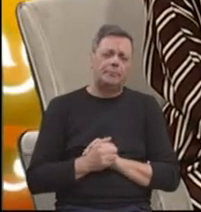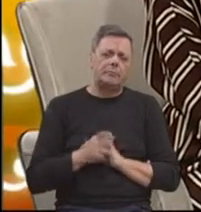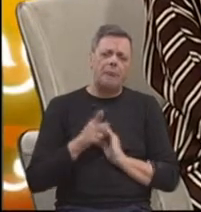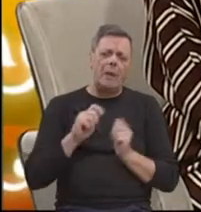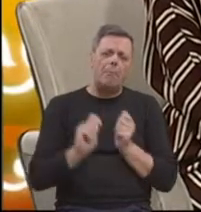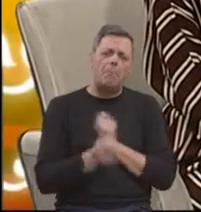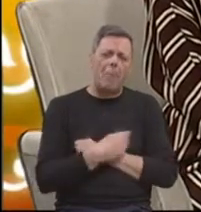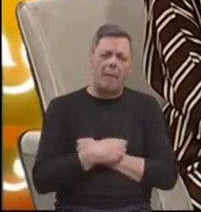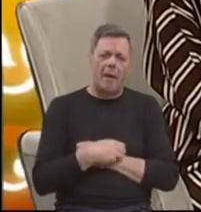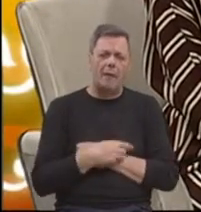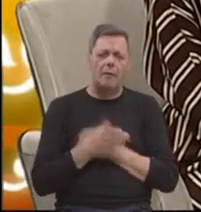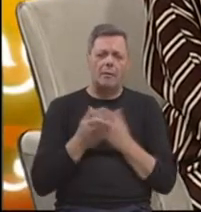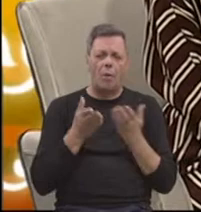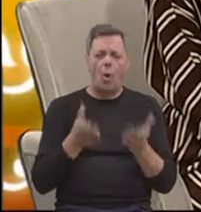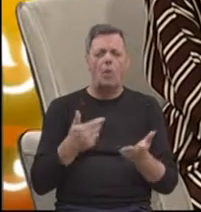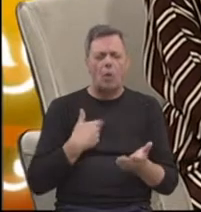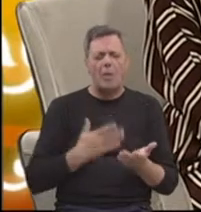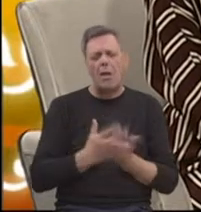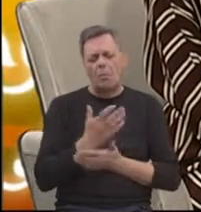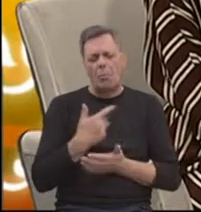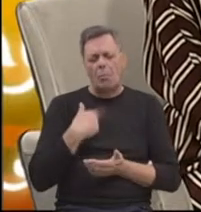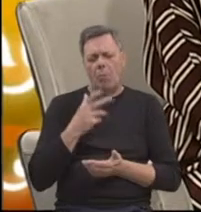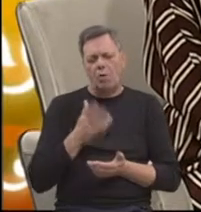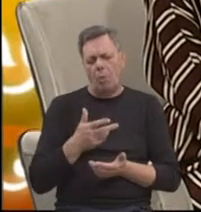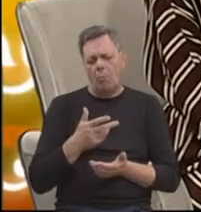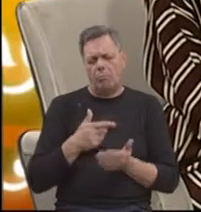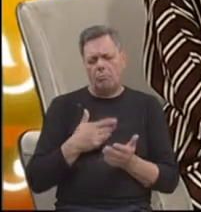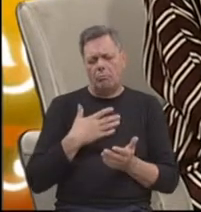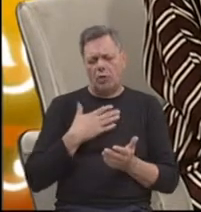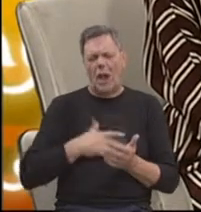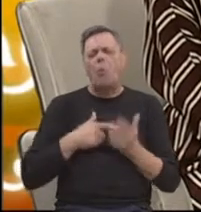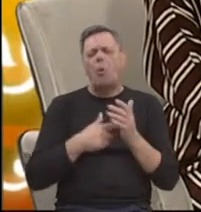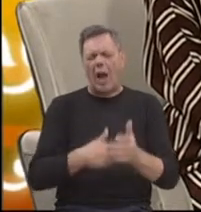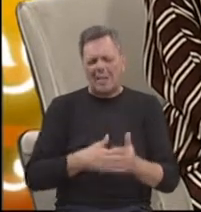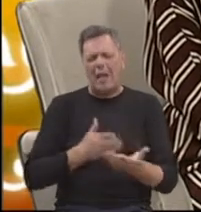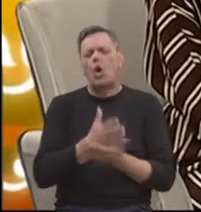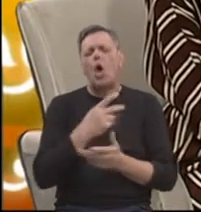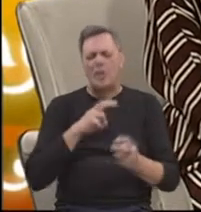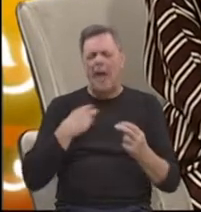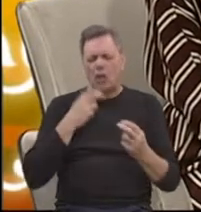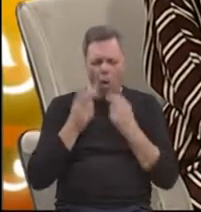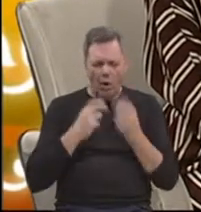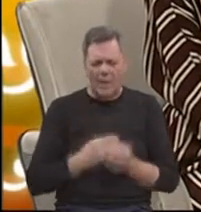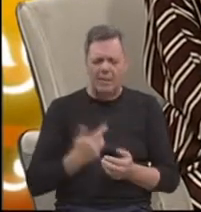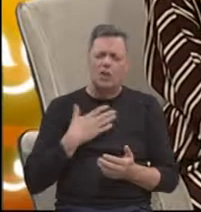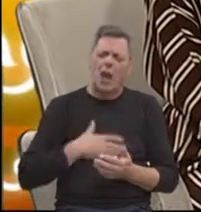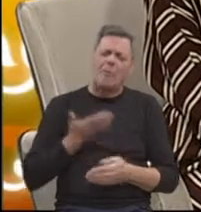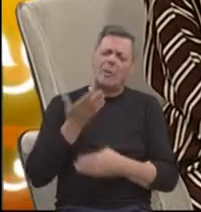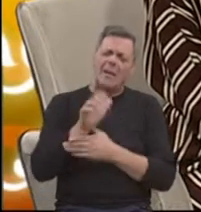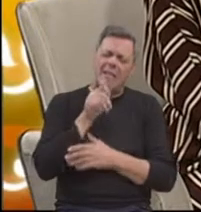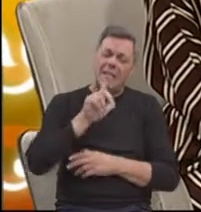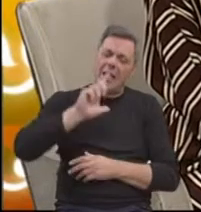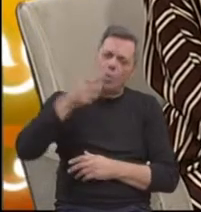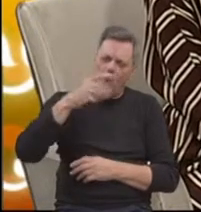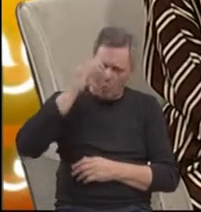promjena. Ono što mi kroz naš kongres svake godine želimo pokazati je da nas na neki način želimo se predstaviti i drugim